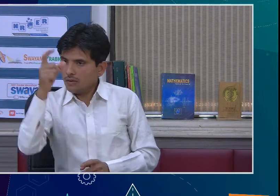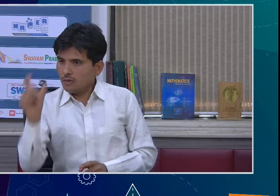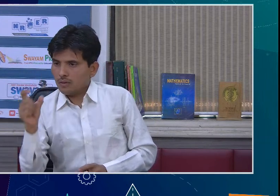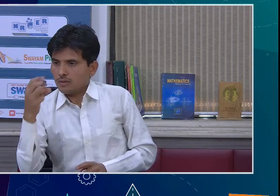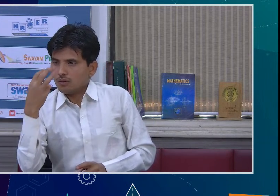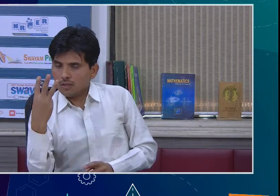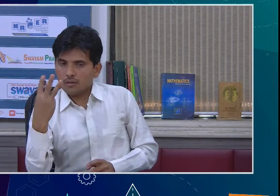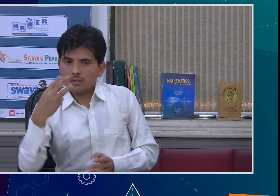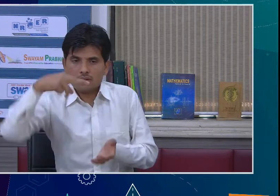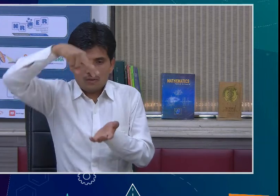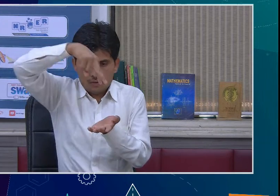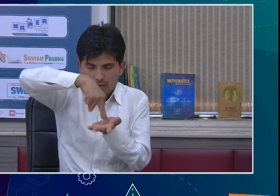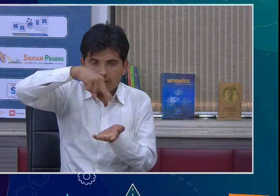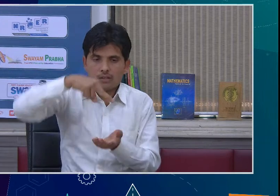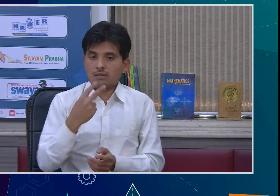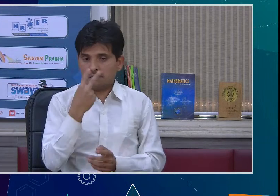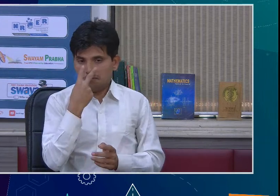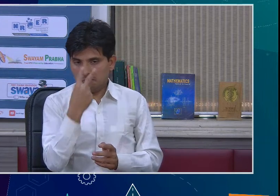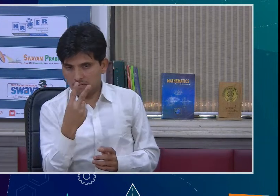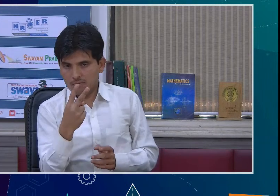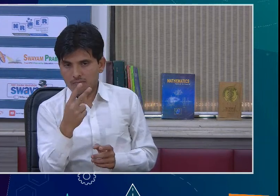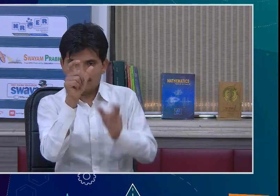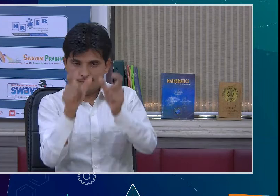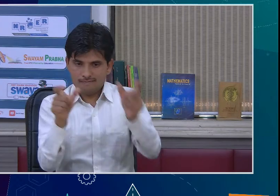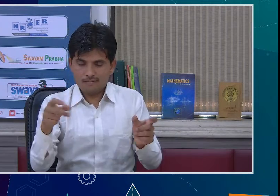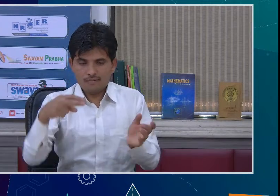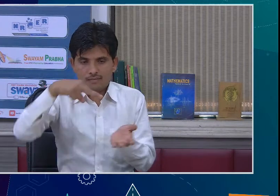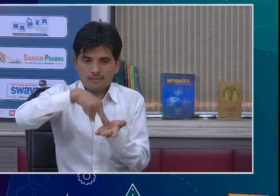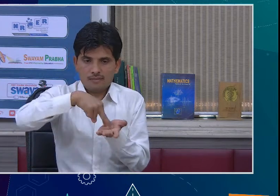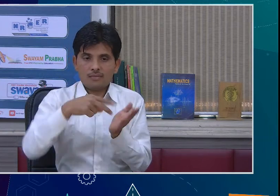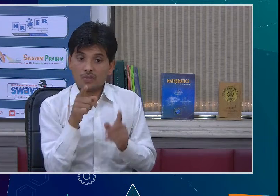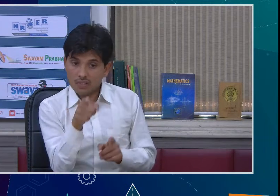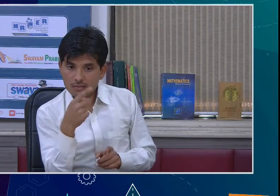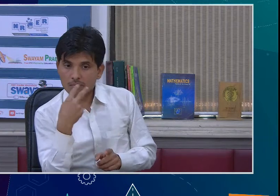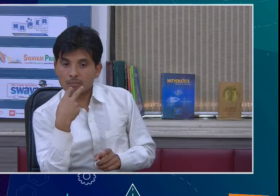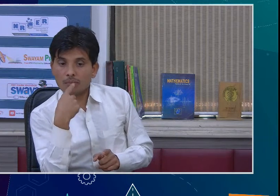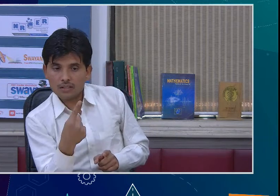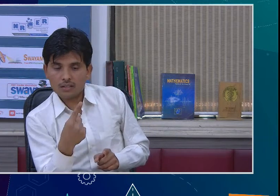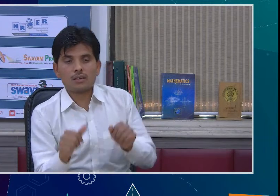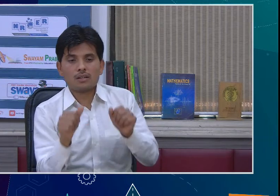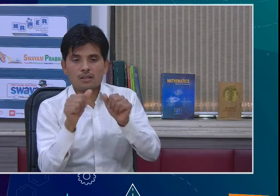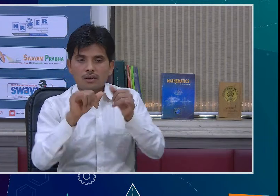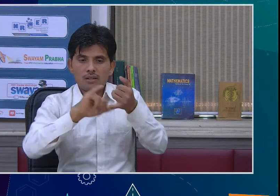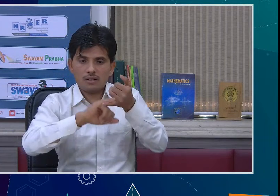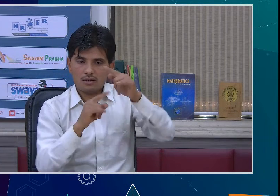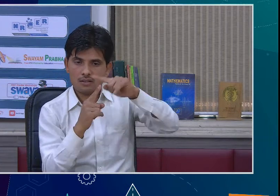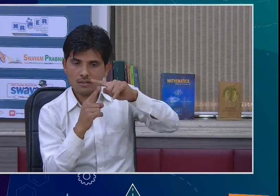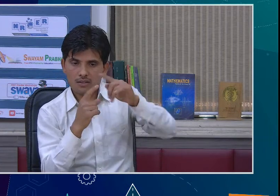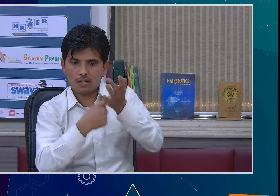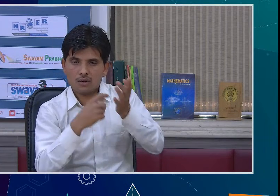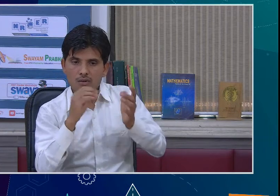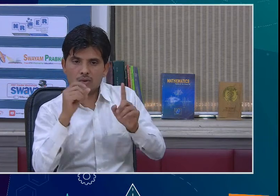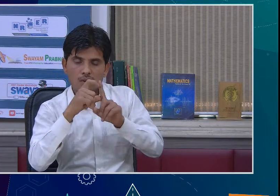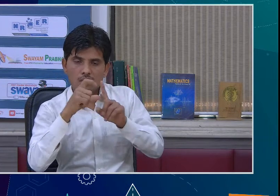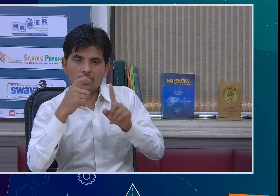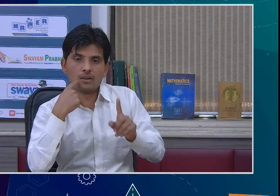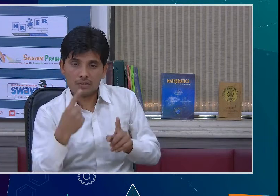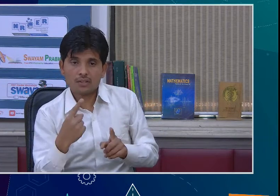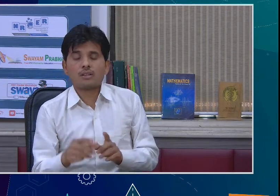सन के इर्द गिर्द और हम दिखा सकते हैं कि ये रॉक पीसेस है, ये एस्टेरॉइड्स है या छोटे तारे हैं